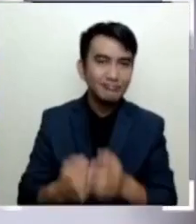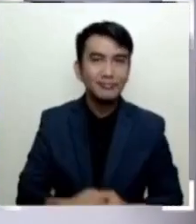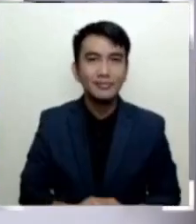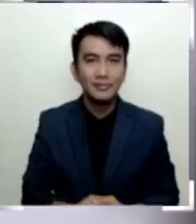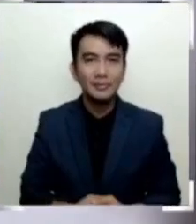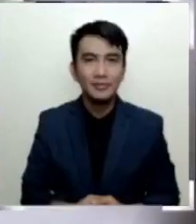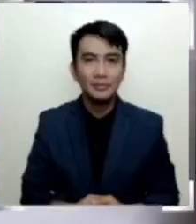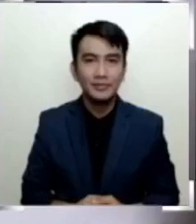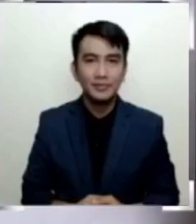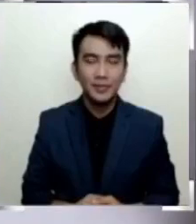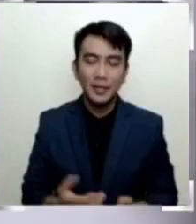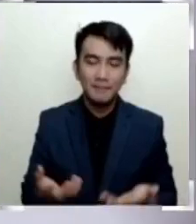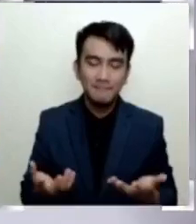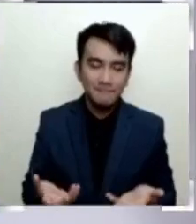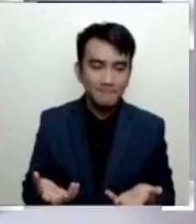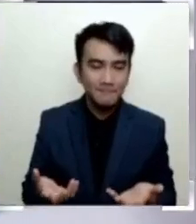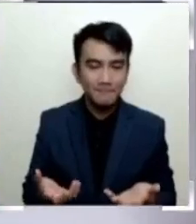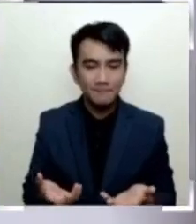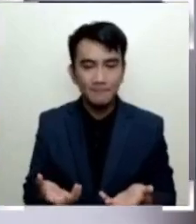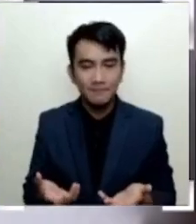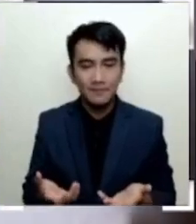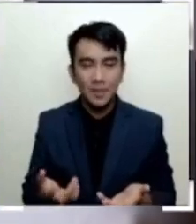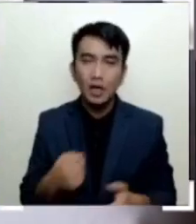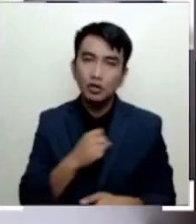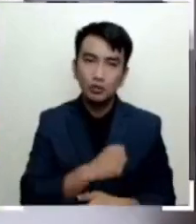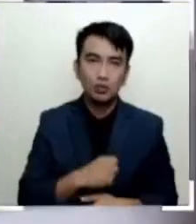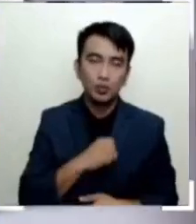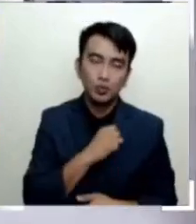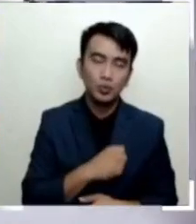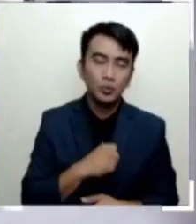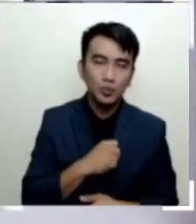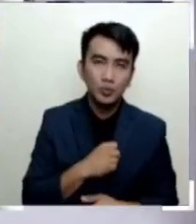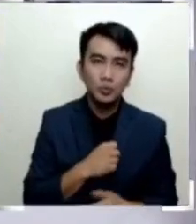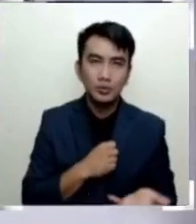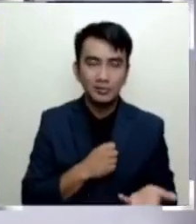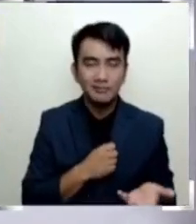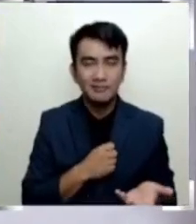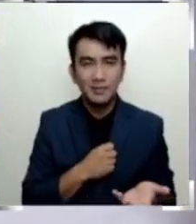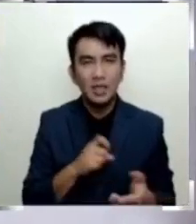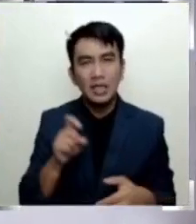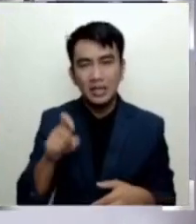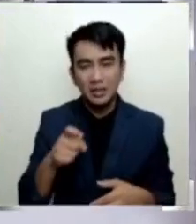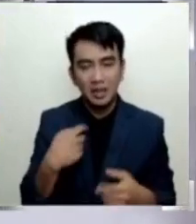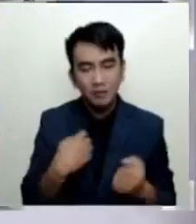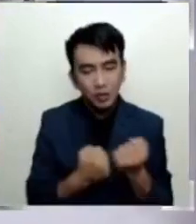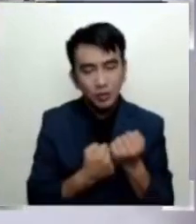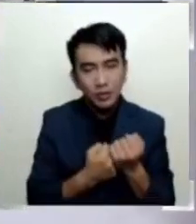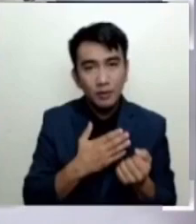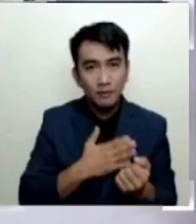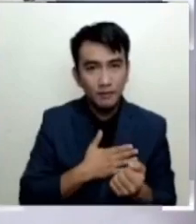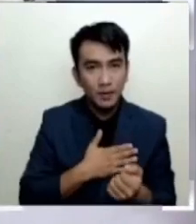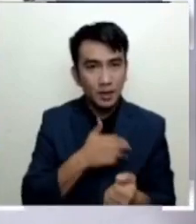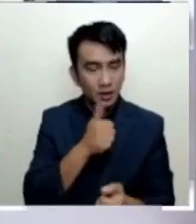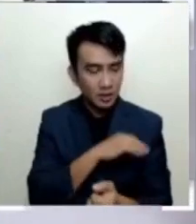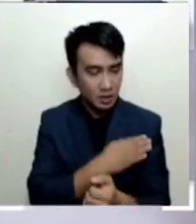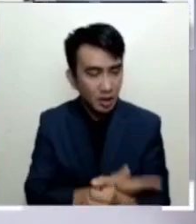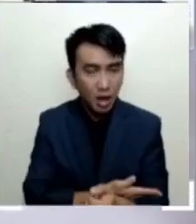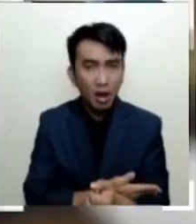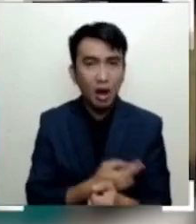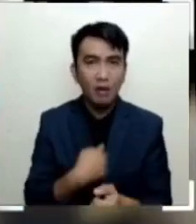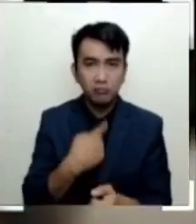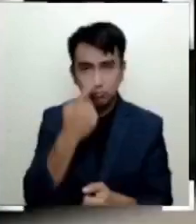Yun sir, pasensya na lang po, tapos sorry. Kailangan kong buhay yung anak ko, ako lang kasi mag-isa. So kailangan